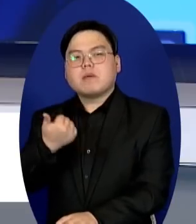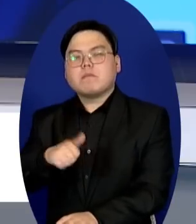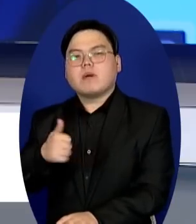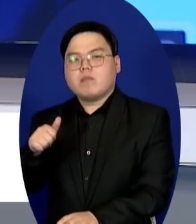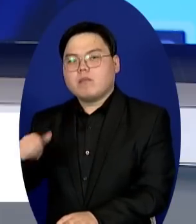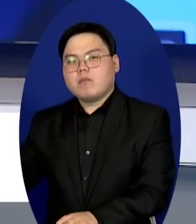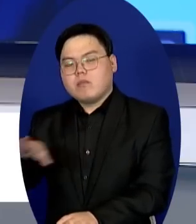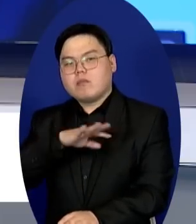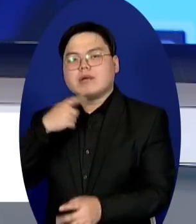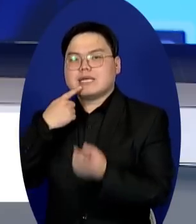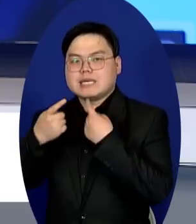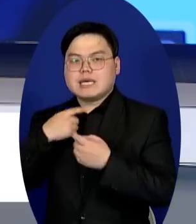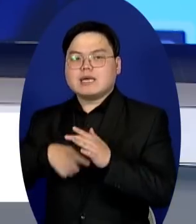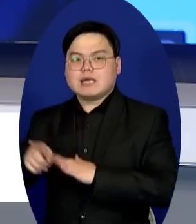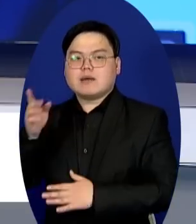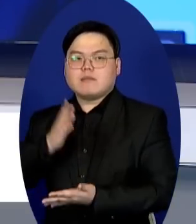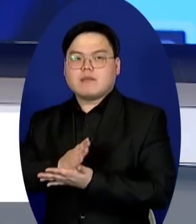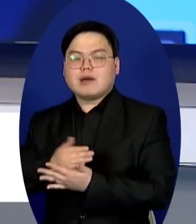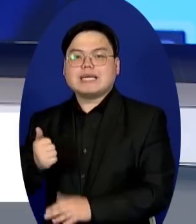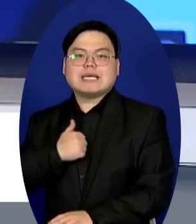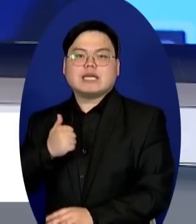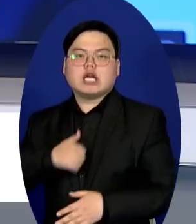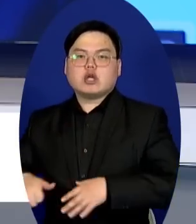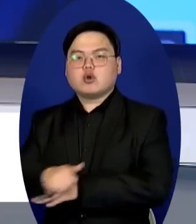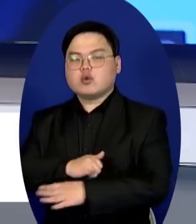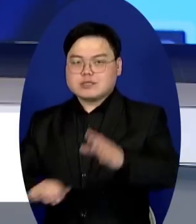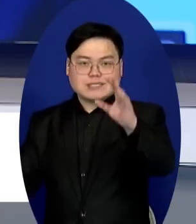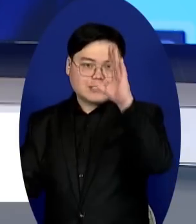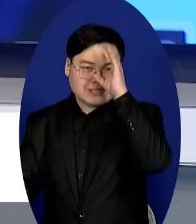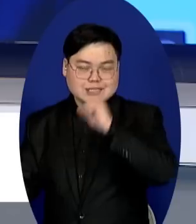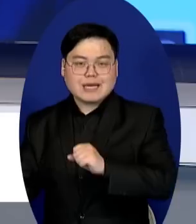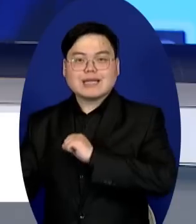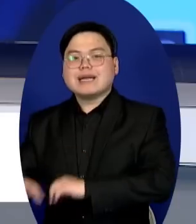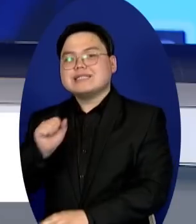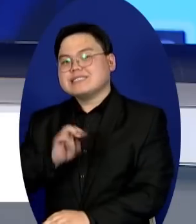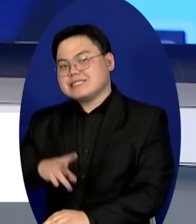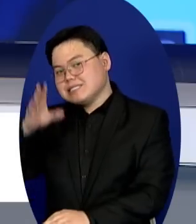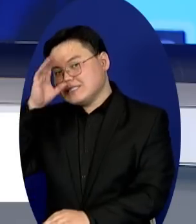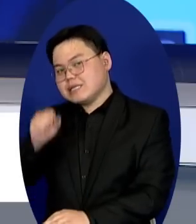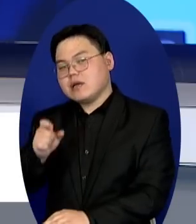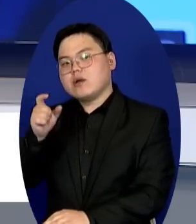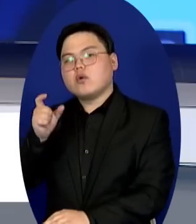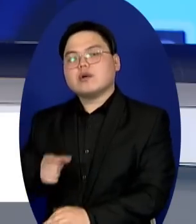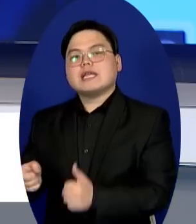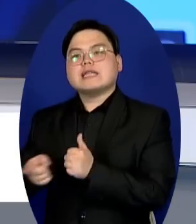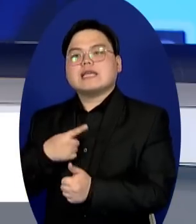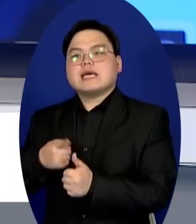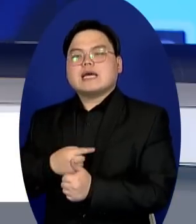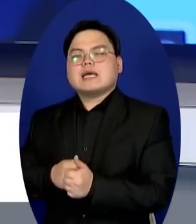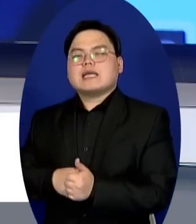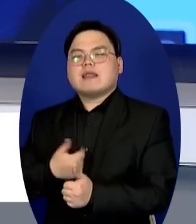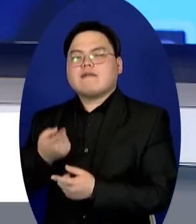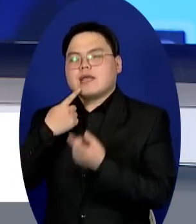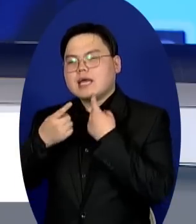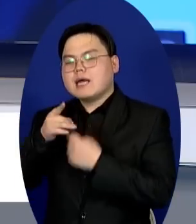чамгүй өндөр авч яригдаж ирсэн байна. Тэр дундаа Канадын ерөнхий сайдын орлогч өгөөд сангийн сайд Христи Фрилендын нэр сүүлийн үед идэвхтэй яригдаж байгаа